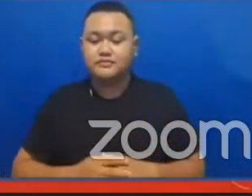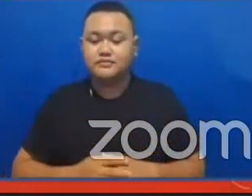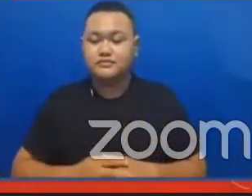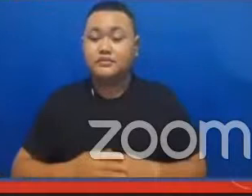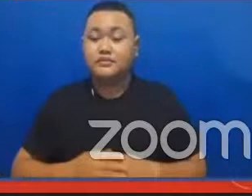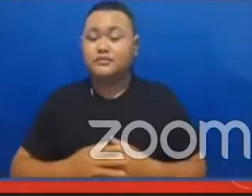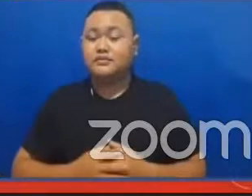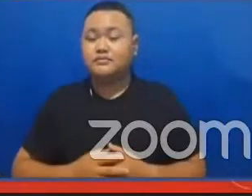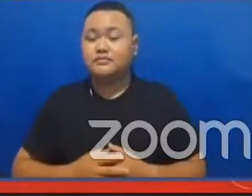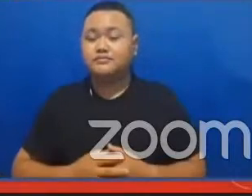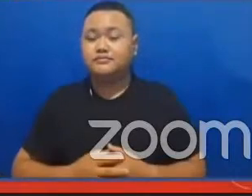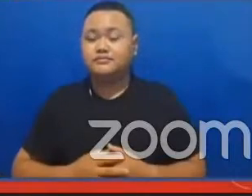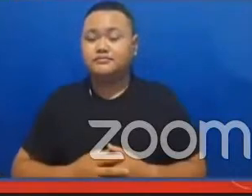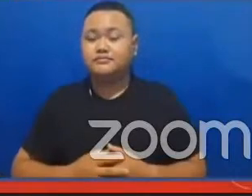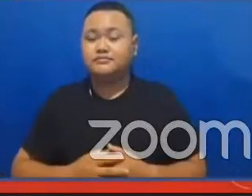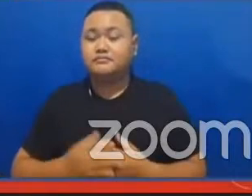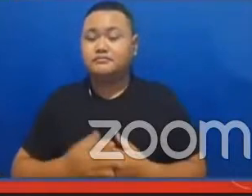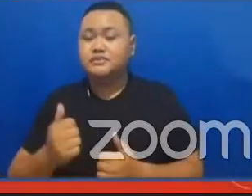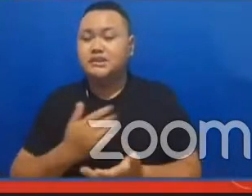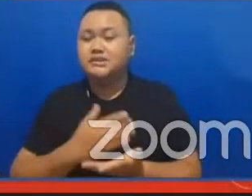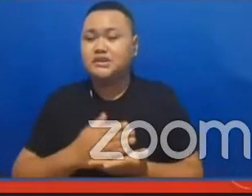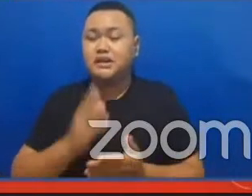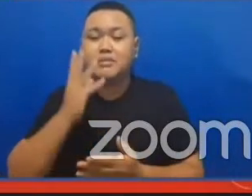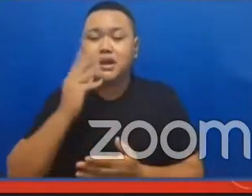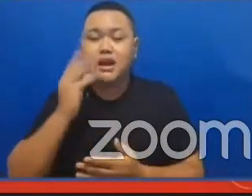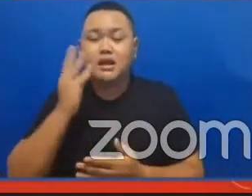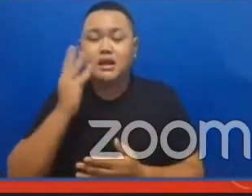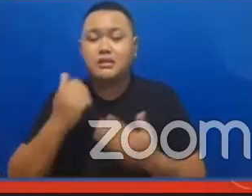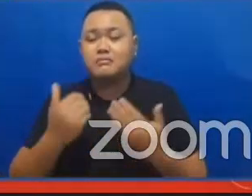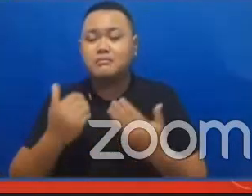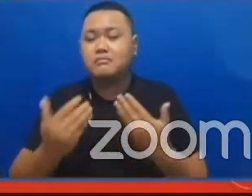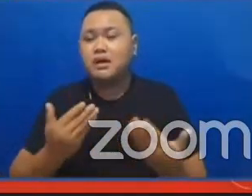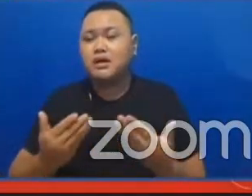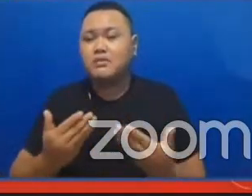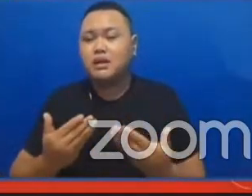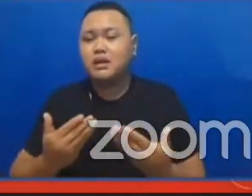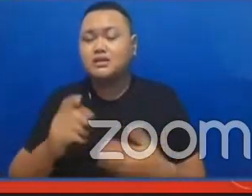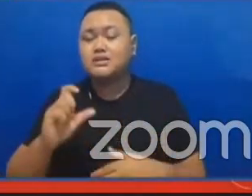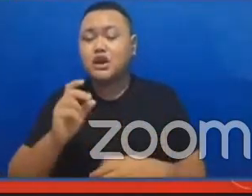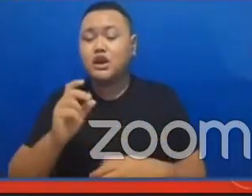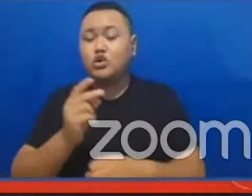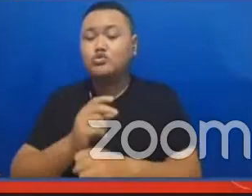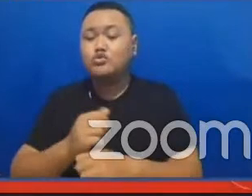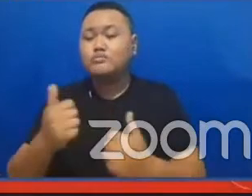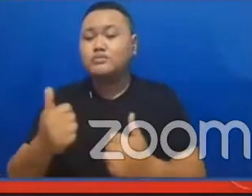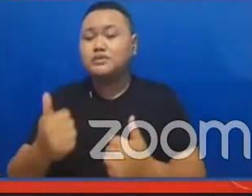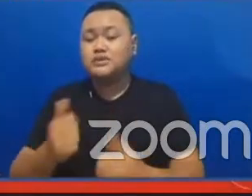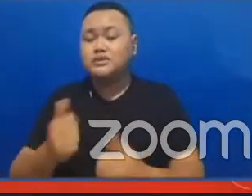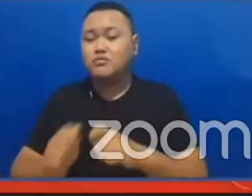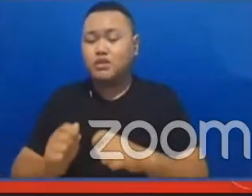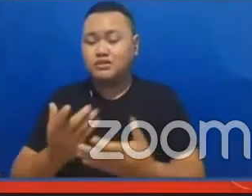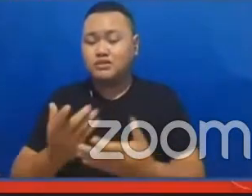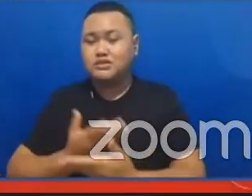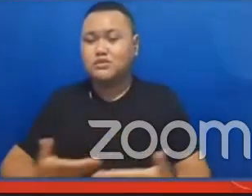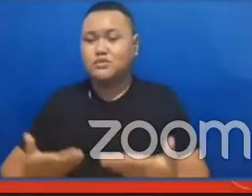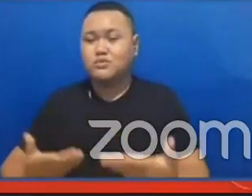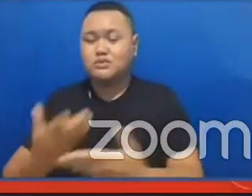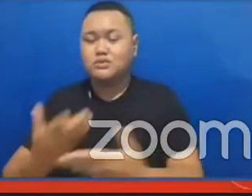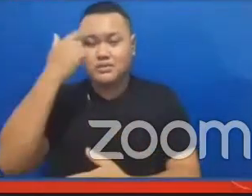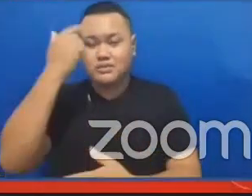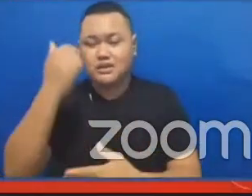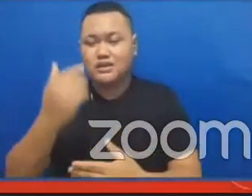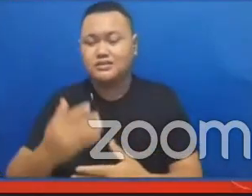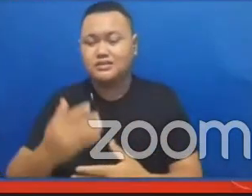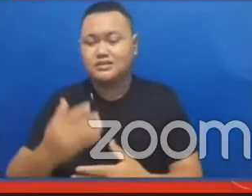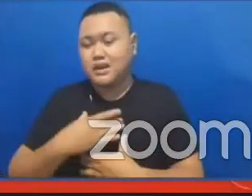bisa sharing pengalaman Bapak bagaimana kiat guru agar bisa menjalankan pembelajaran yang menarik dan